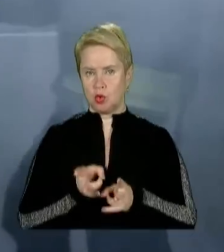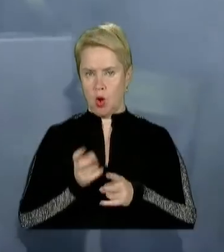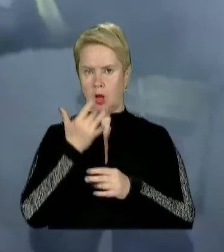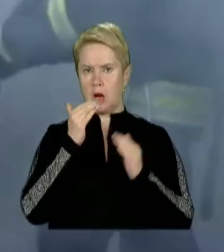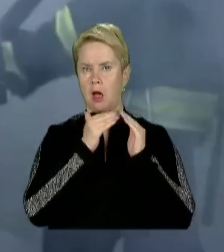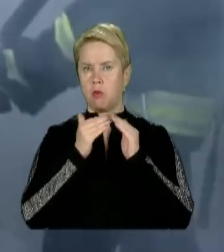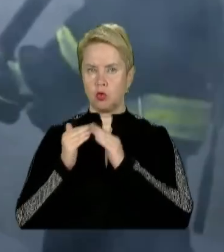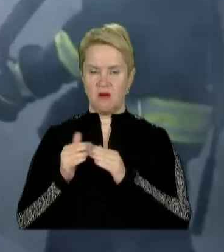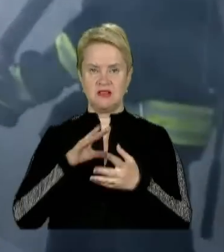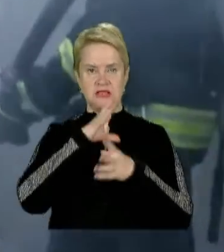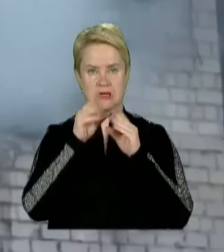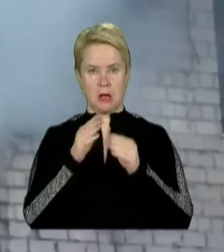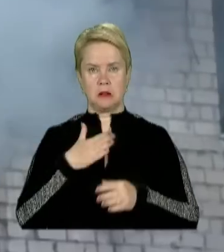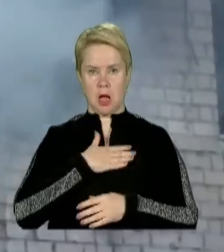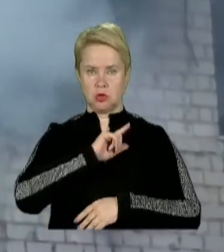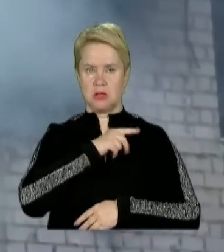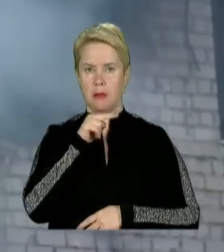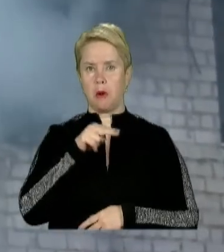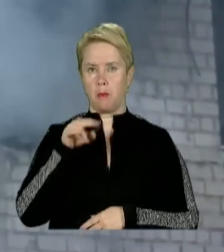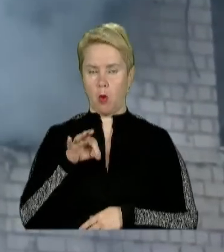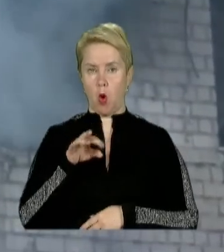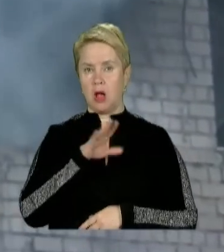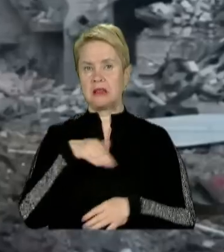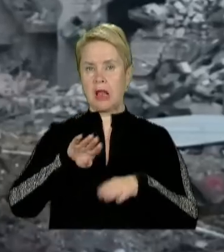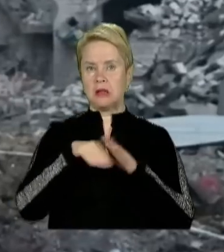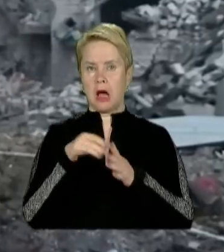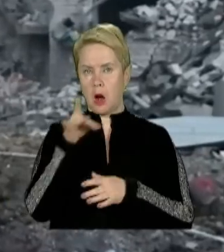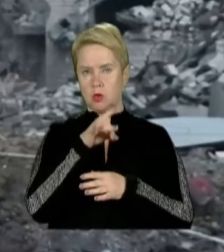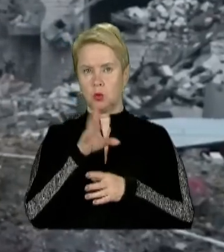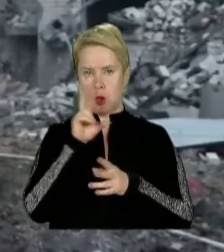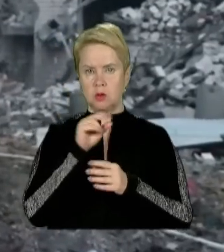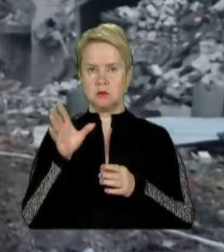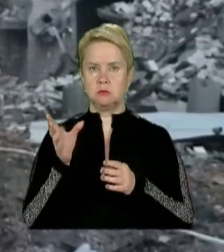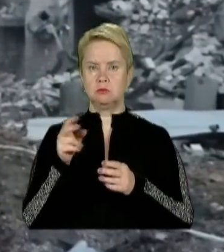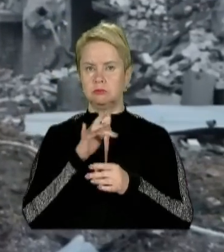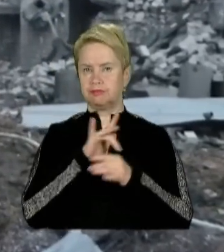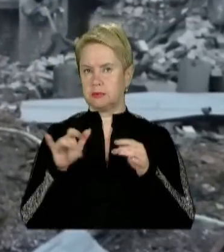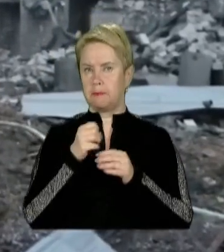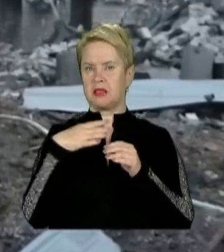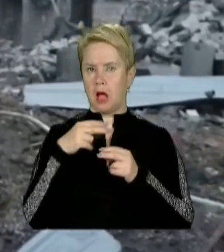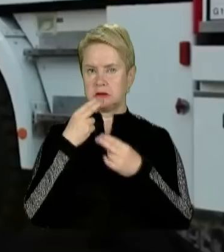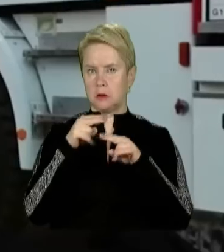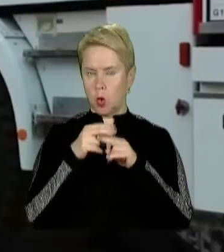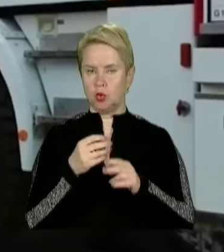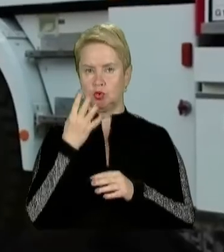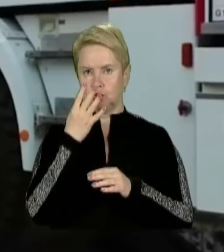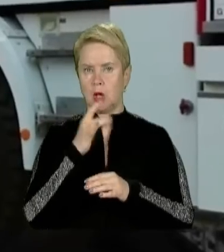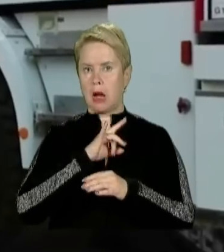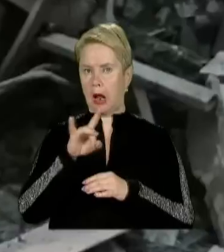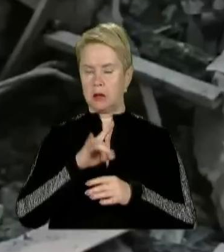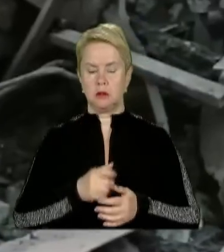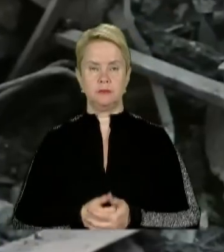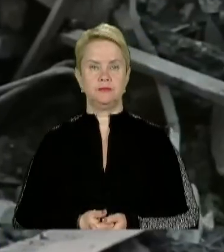кілька будівель. Загалом нашим силам ППО над регіоном вдалося збити 15 ворожих дронів та 4 крилаті